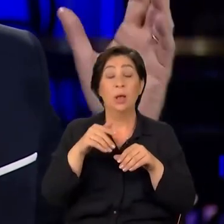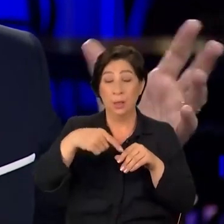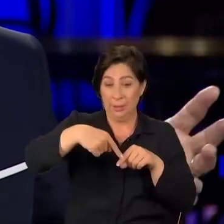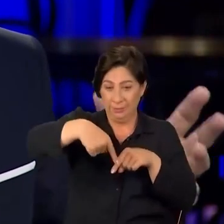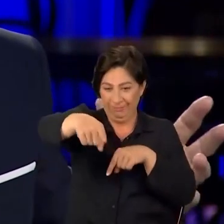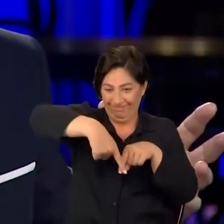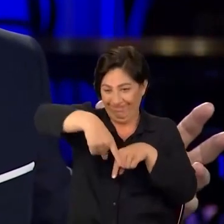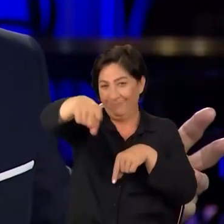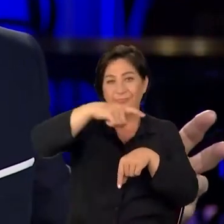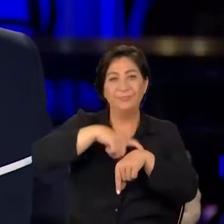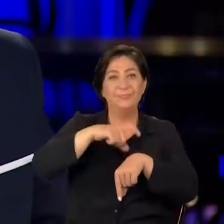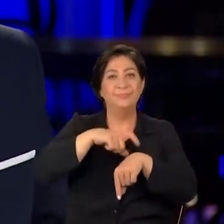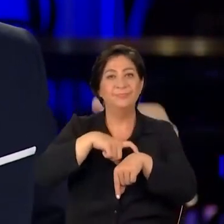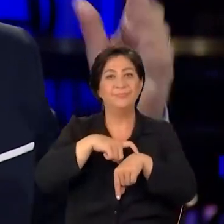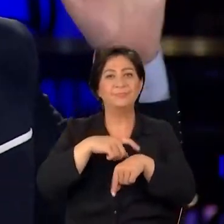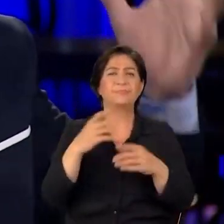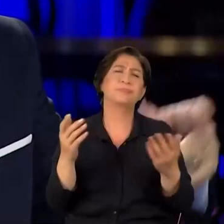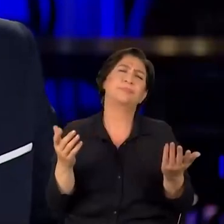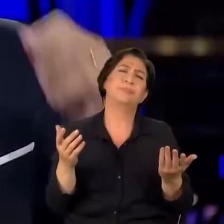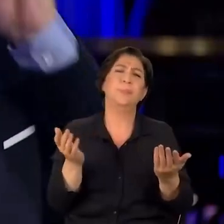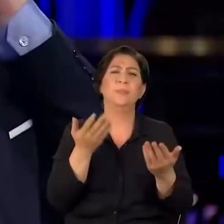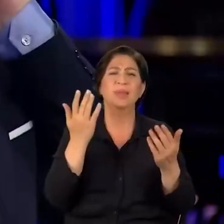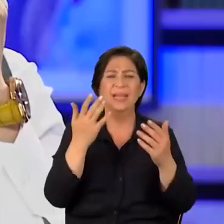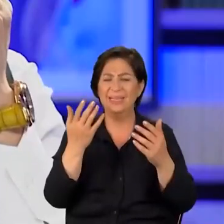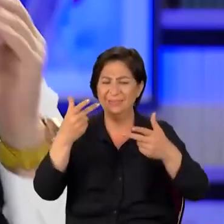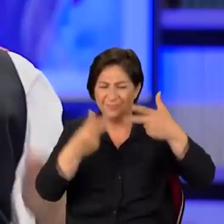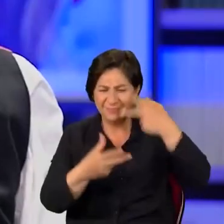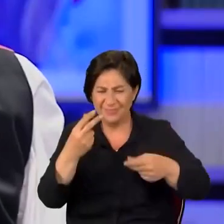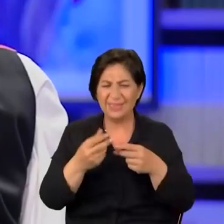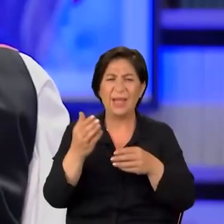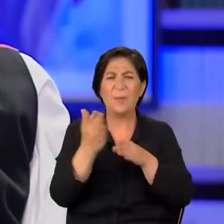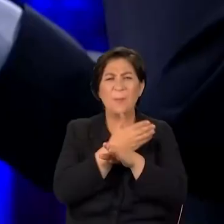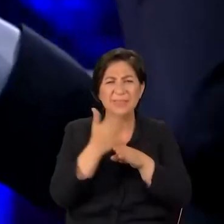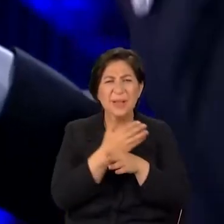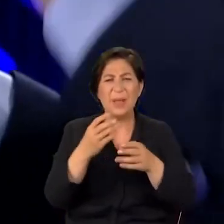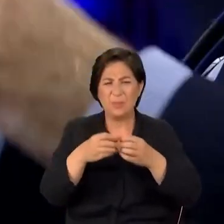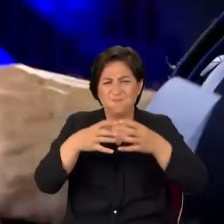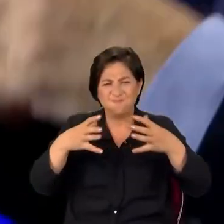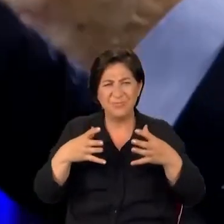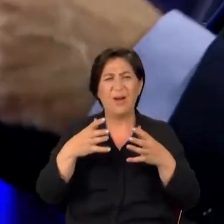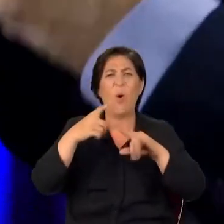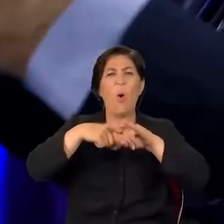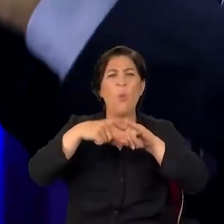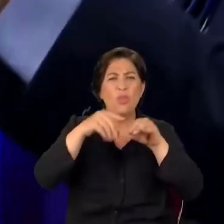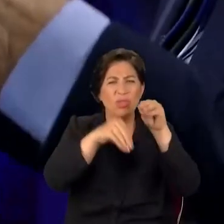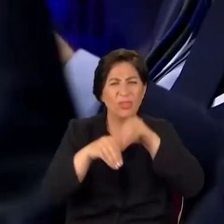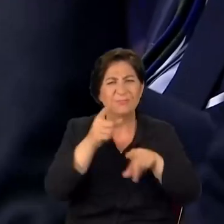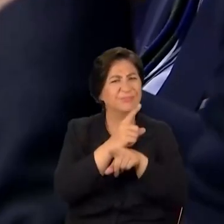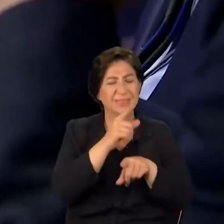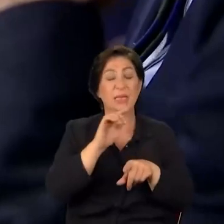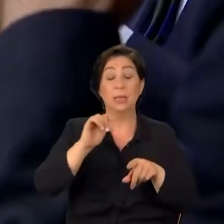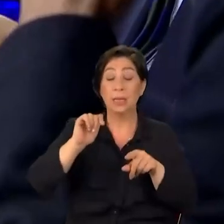önümüzdeki süreçte, yani ben mesela GDO'lu ürünler falan filan, bunları hep tartışıyoruz ya, bunlar böyle şeylere. İnsanlar yarın bir